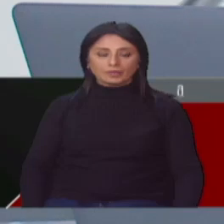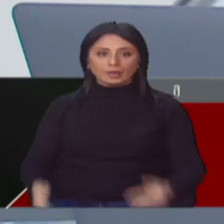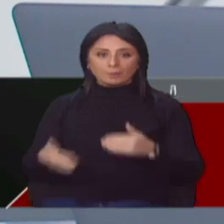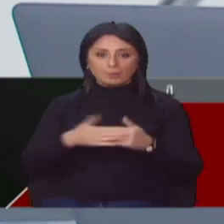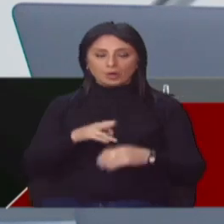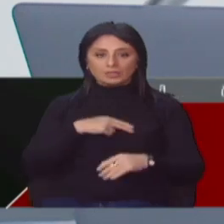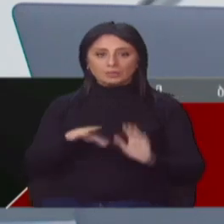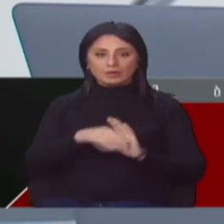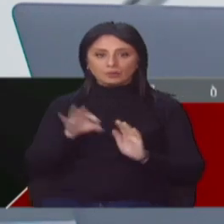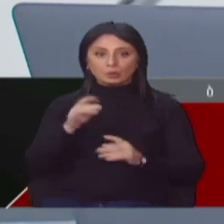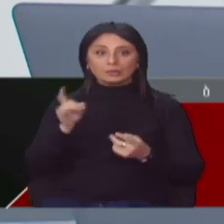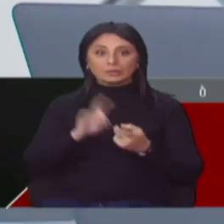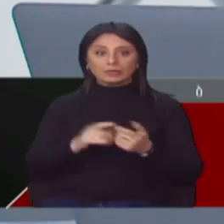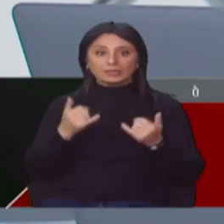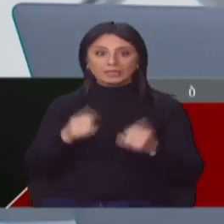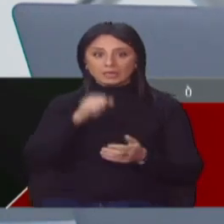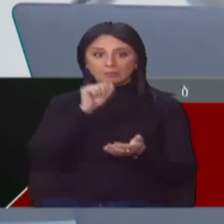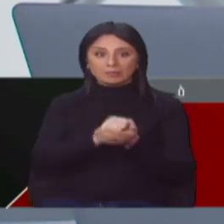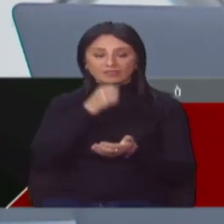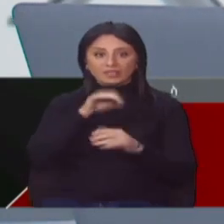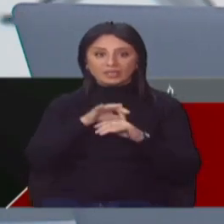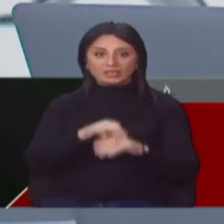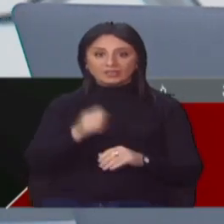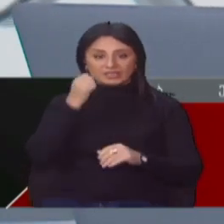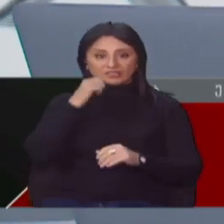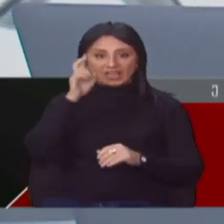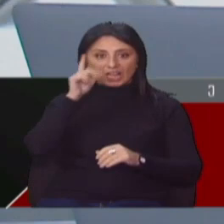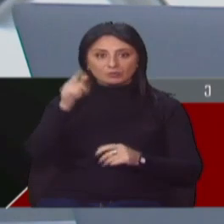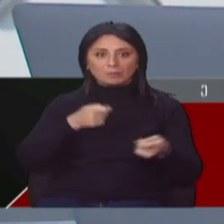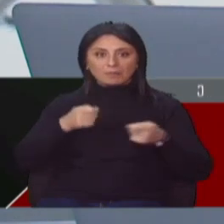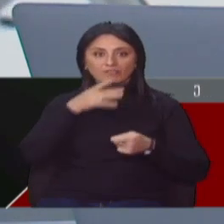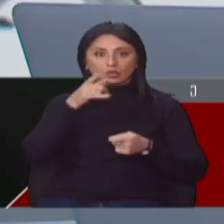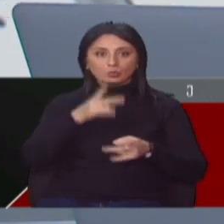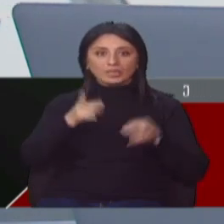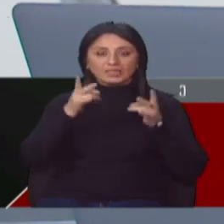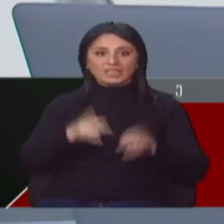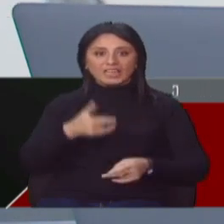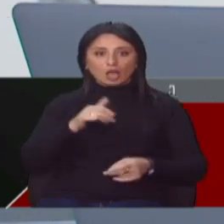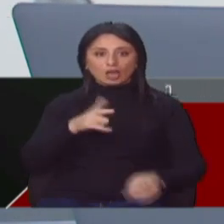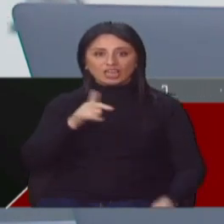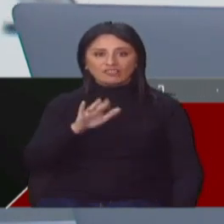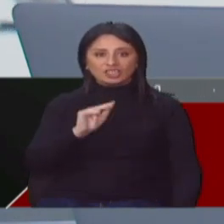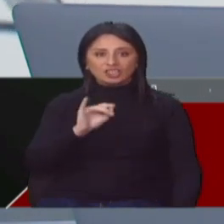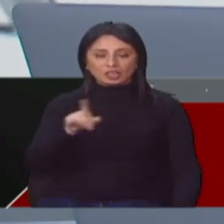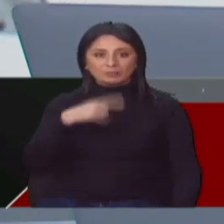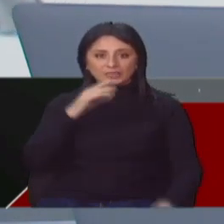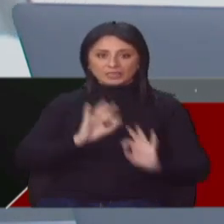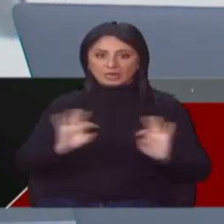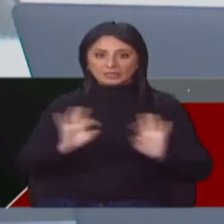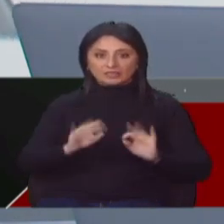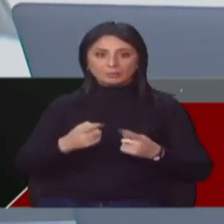მოახლოებულ საპარლამენტო არჩევნებთან დაკავშირებით დღეს ბრიფინგი გამართა წინა ხელისუფლების მმართველობის დროს დაზარალებულმა გიორგი გვიჩიანმა. მისი